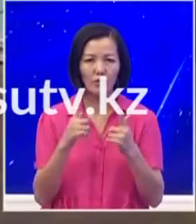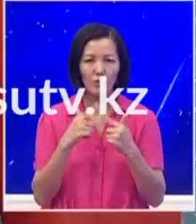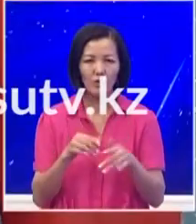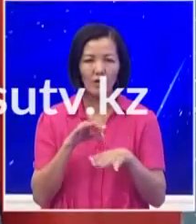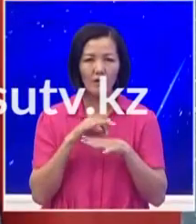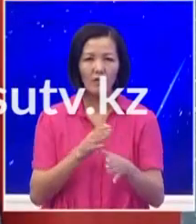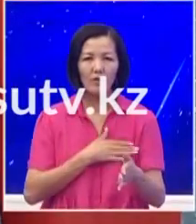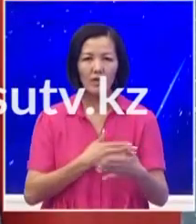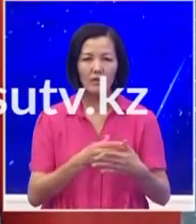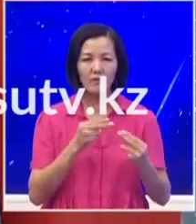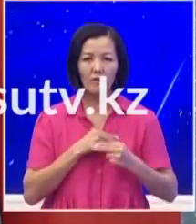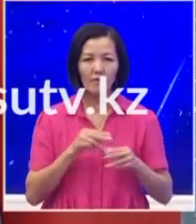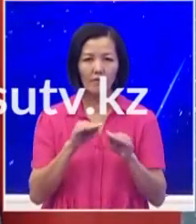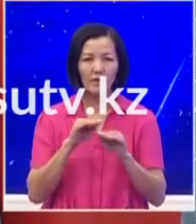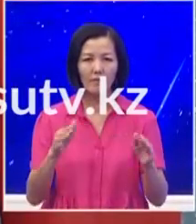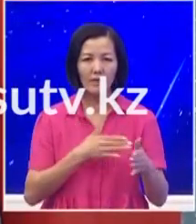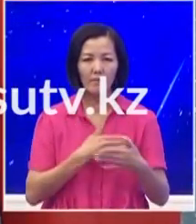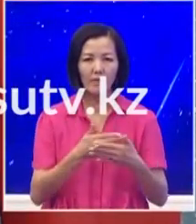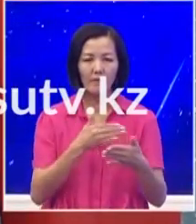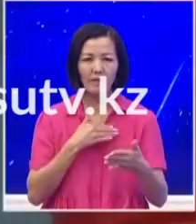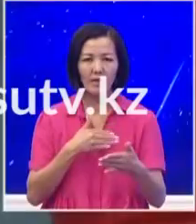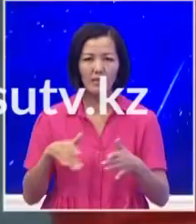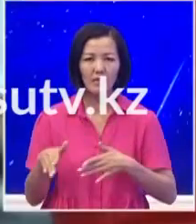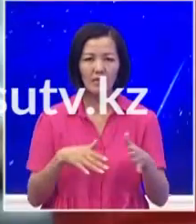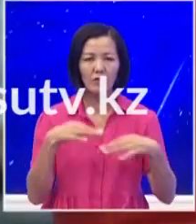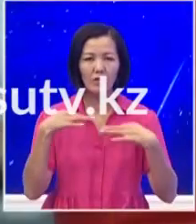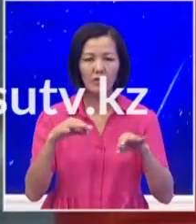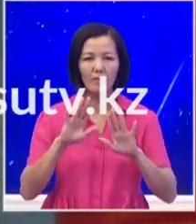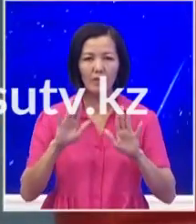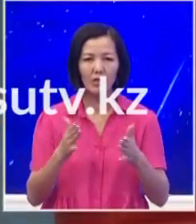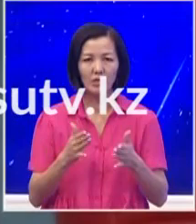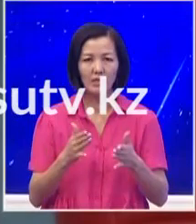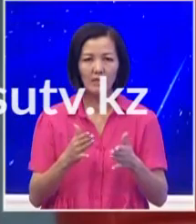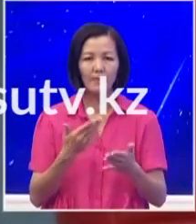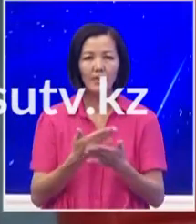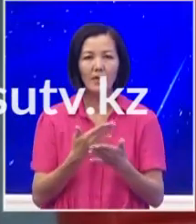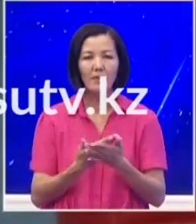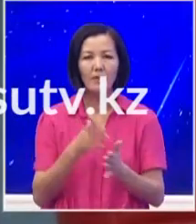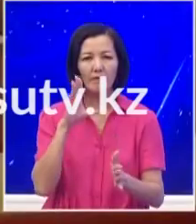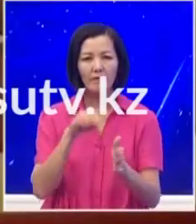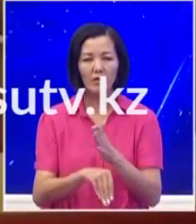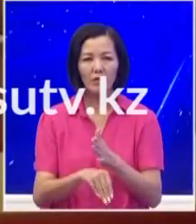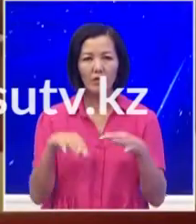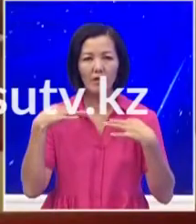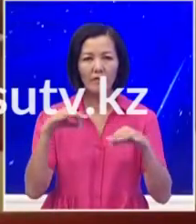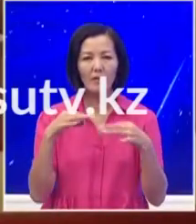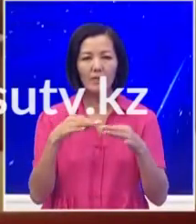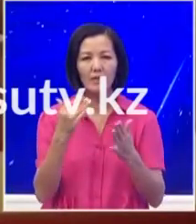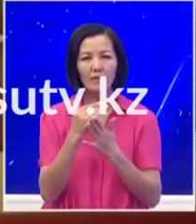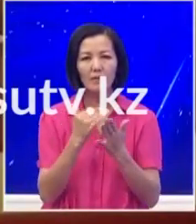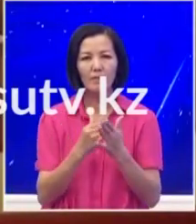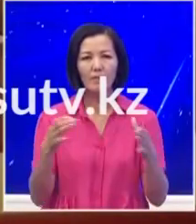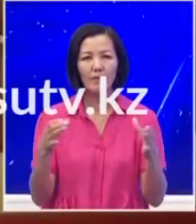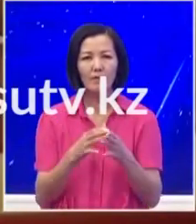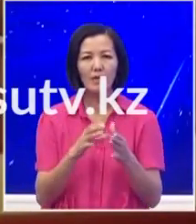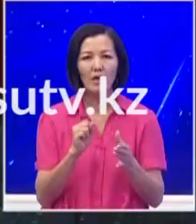ведут активную работу в рамках профилактики дорожно-транспортных происшествий. Так, например, внедренный автоматический программный